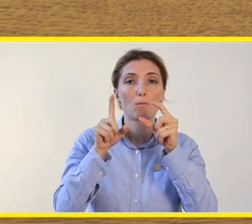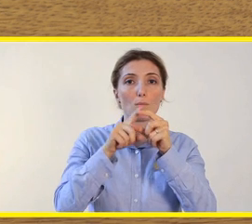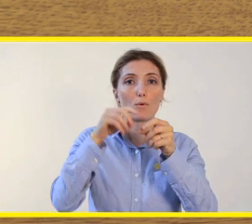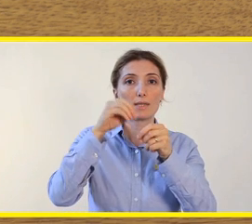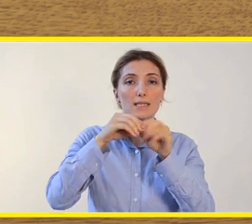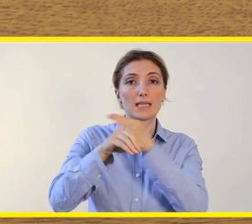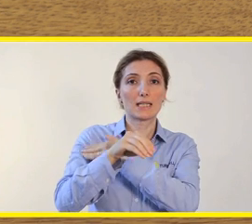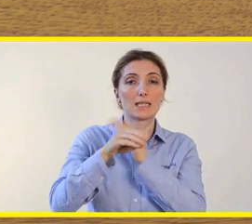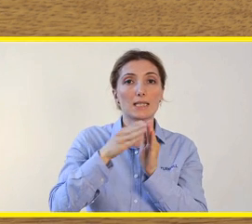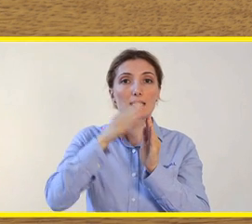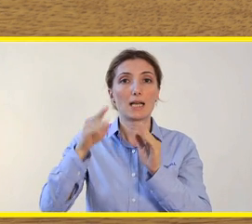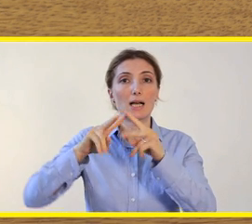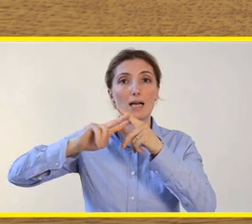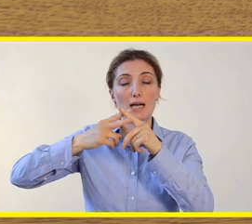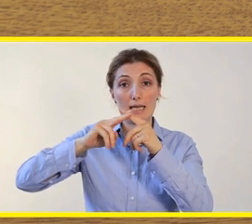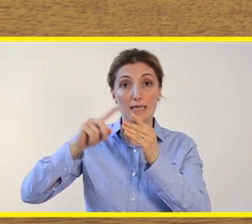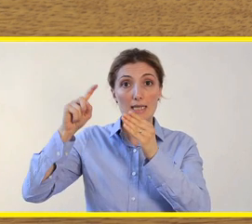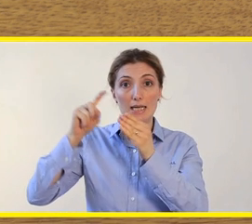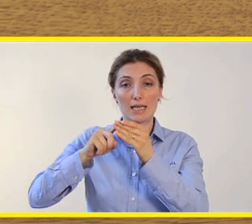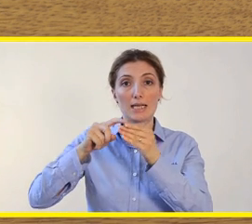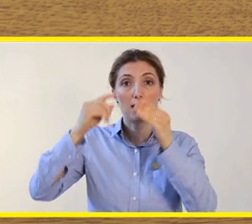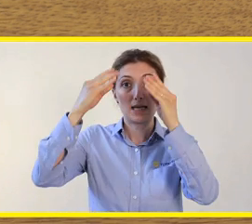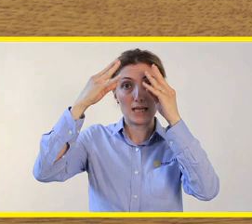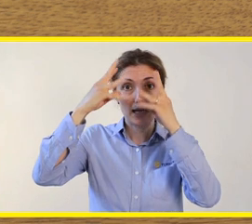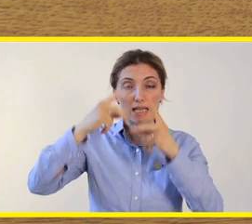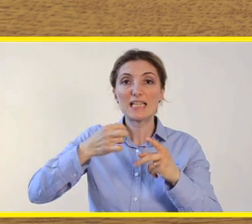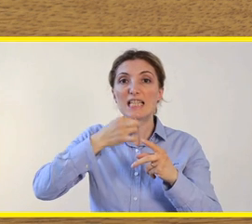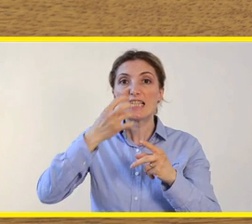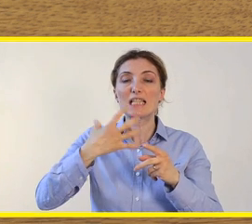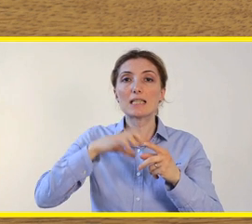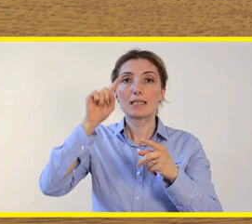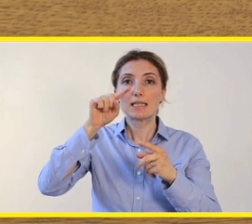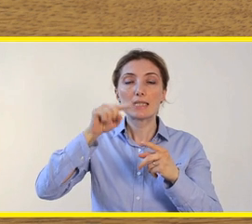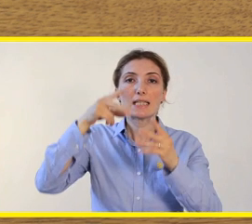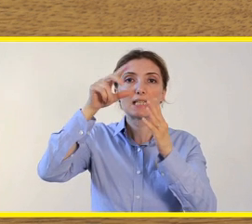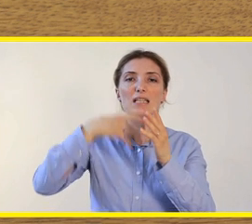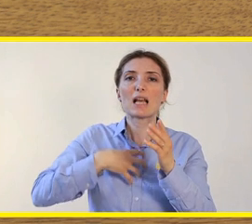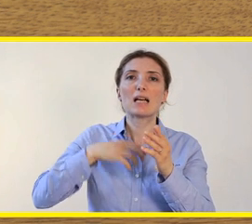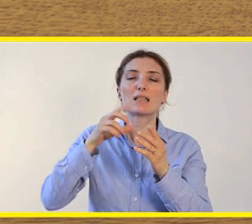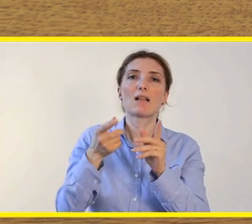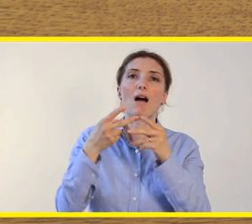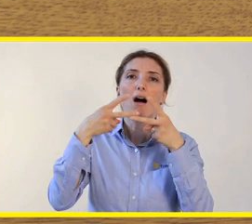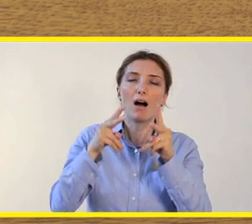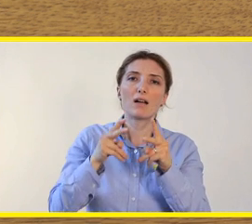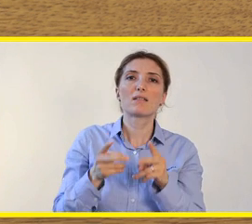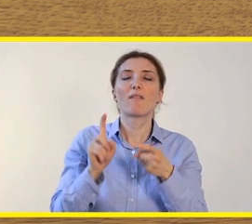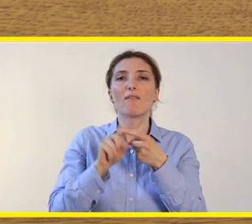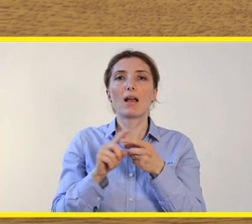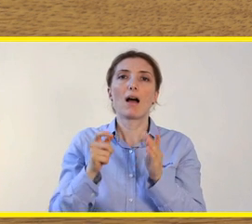Modların sağında bulunan ayarlar tuşuna tıklayın. Ekranda izin verilecek seçenekleri isteğinize göre açın ya da kapatın.